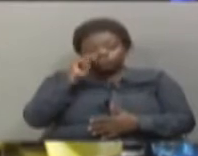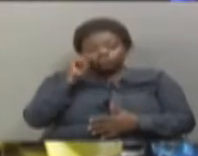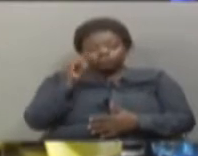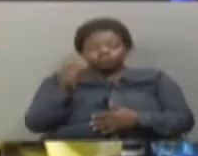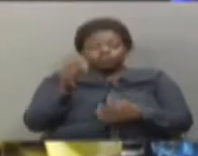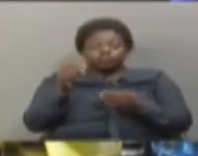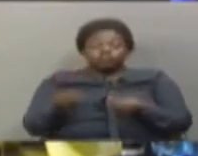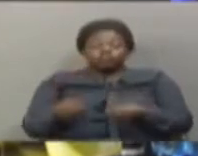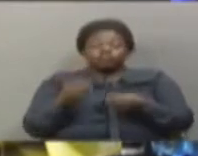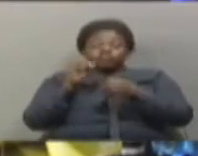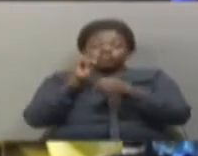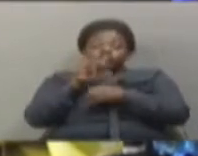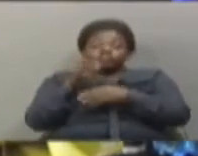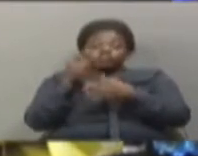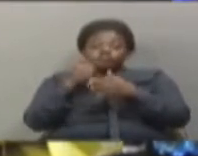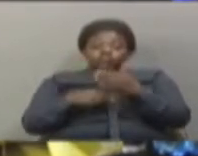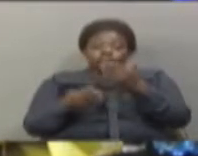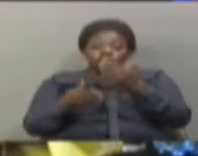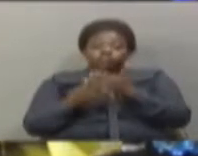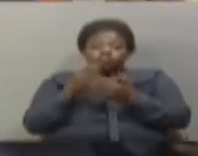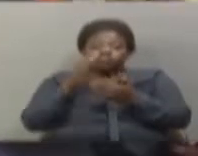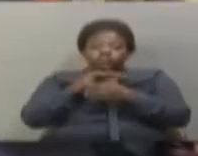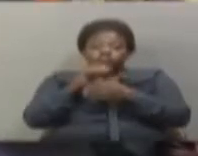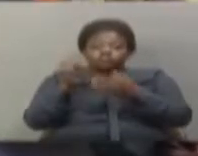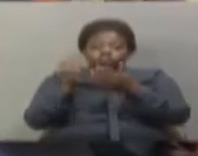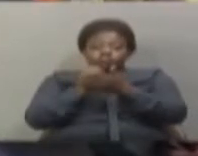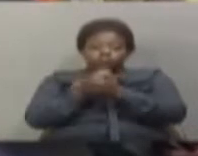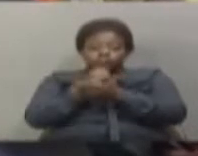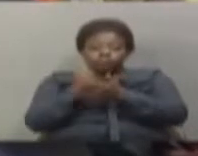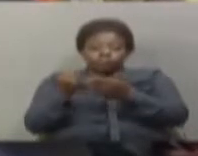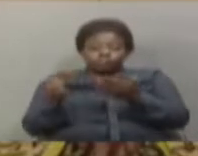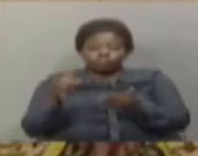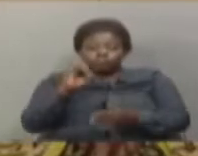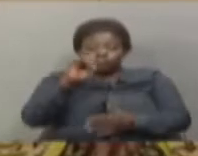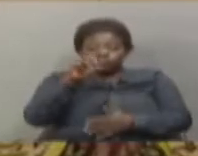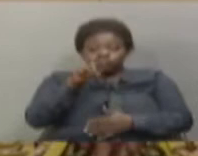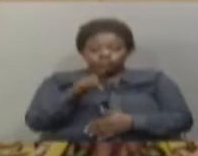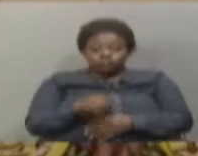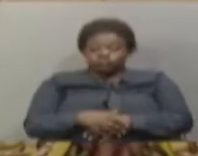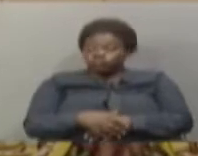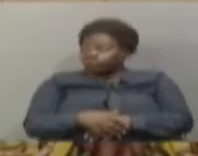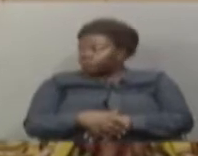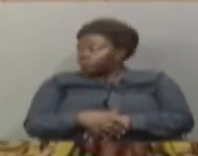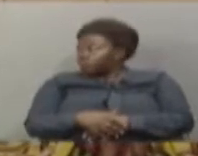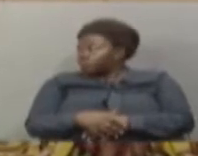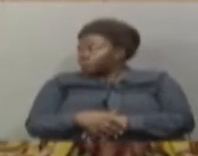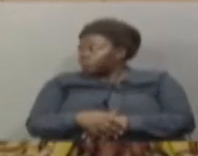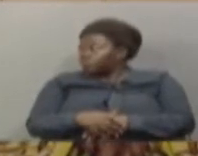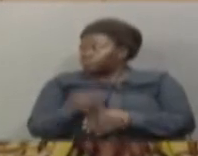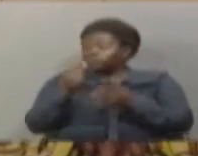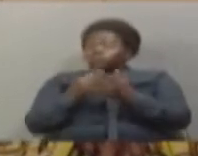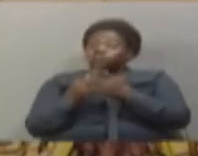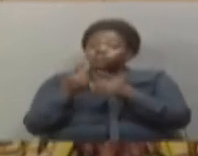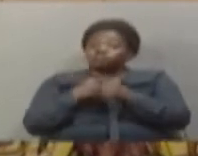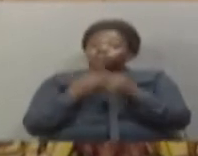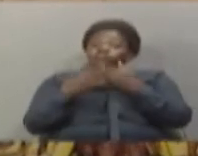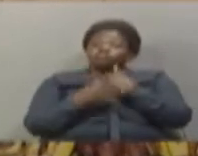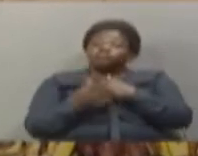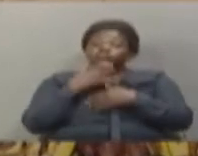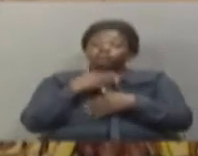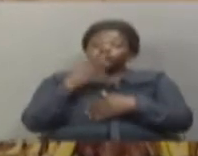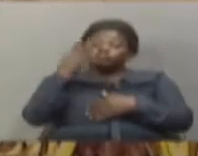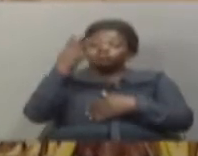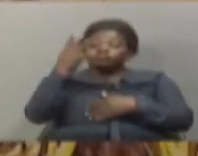ebyuma bikale magezi ebanguyiza okukola passport n'endagamuntu. Uganda kuva mu bwavu eyeetaaga ebintu ebi